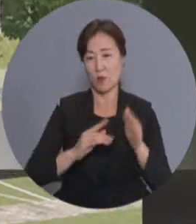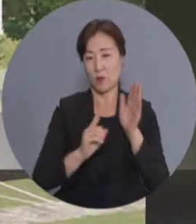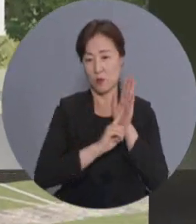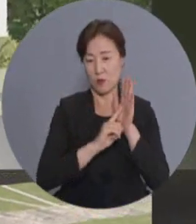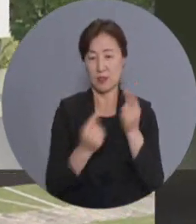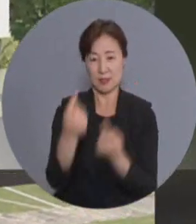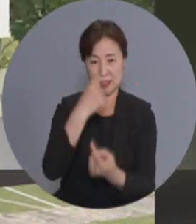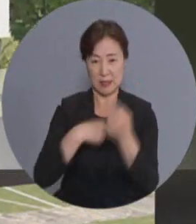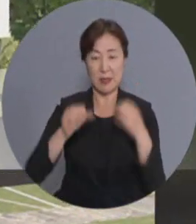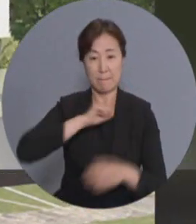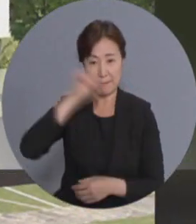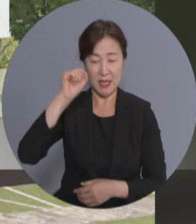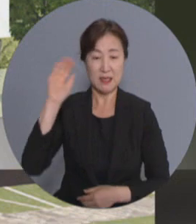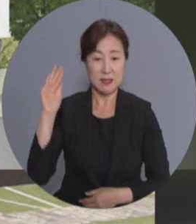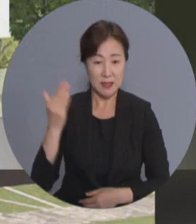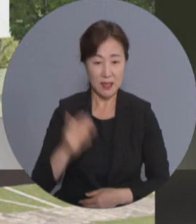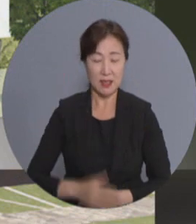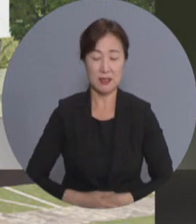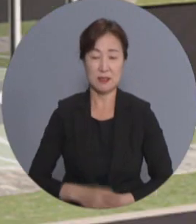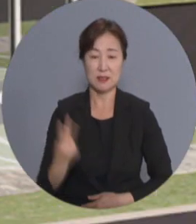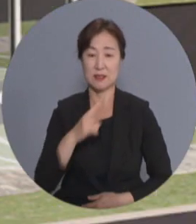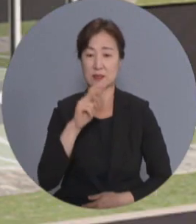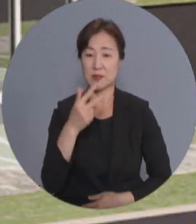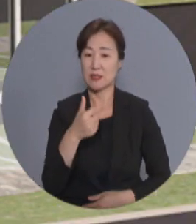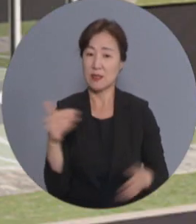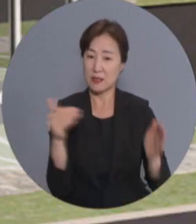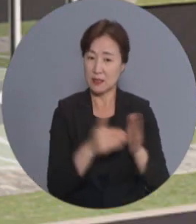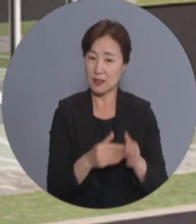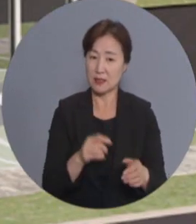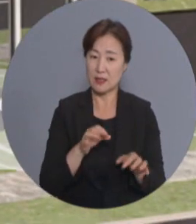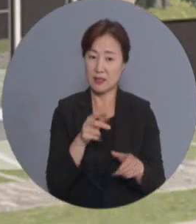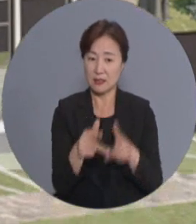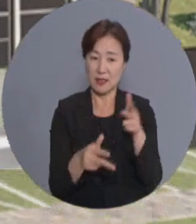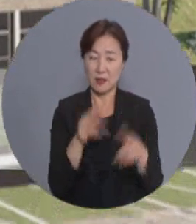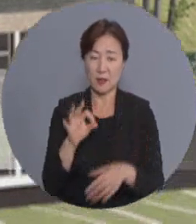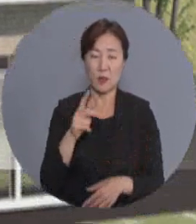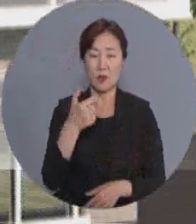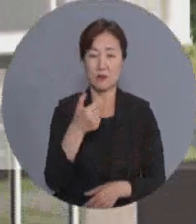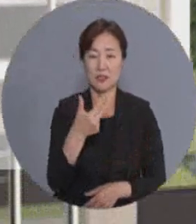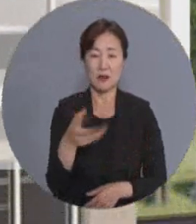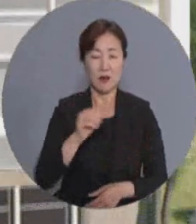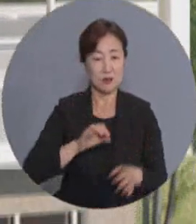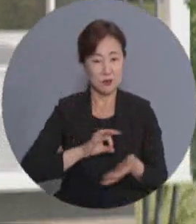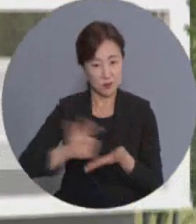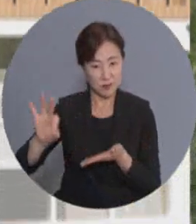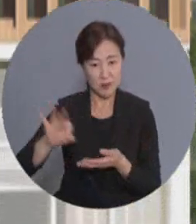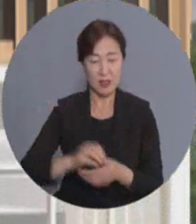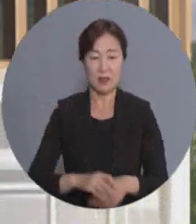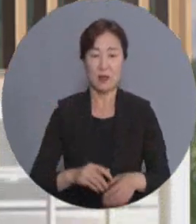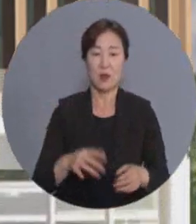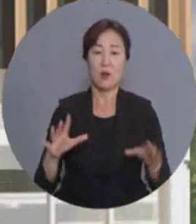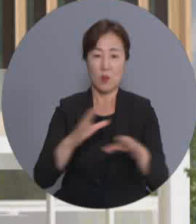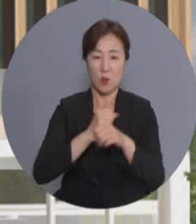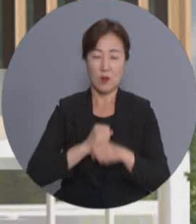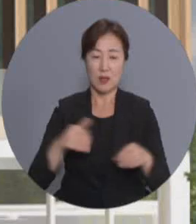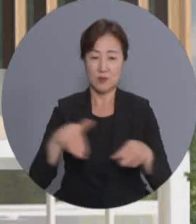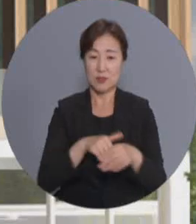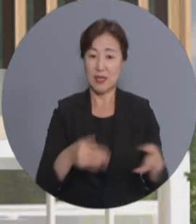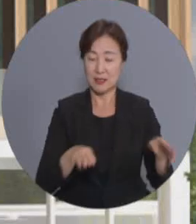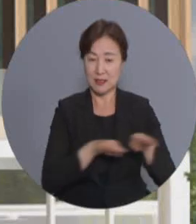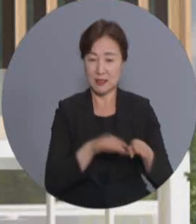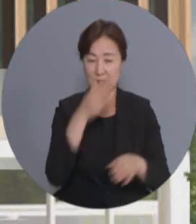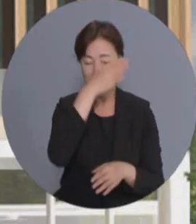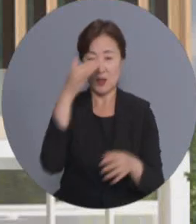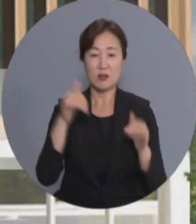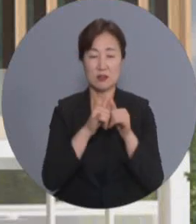선정됨에 따라 오는 2027년까지 사업비 57억 원을 들여 오천 산단의 복합 문화 시설인 청년